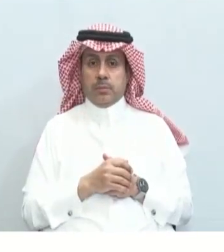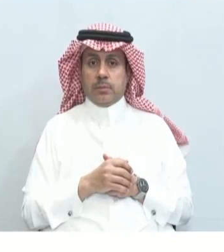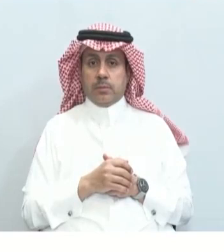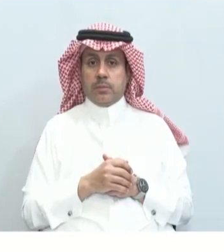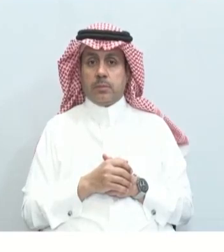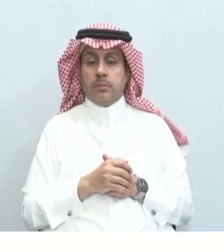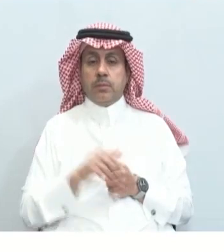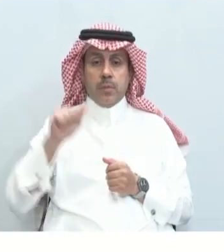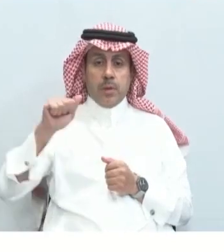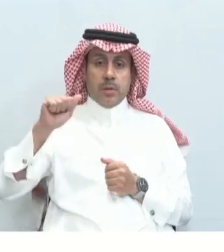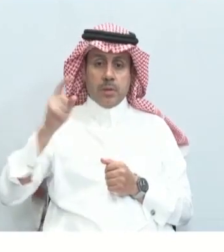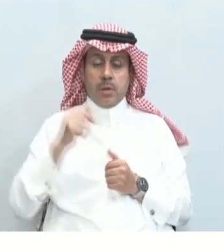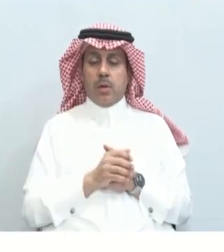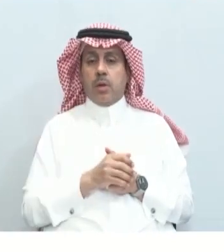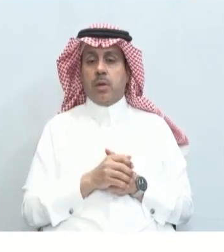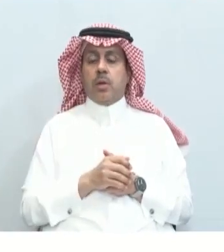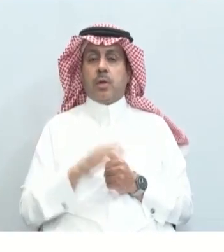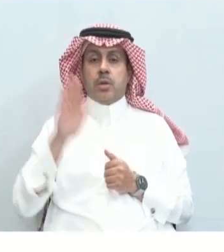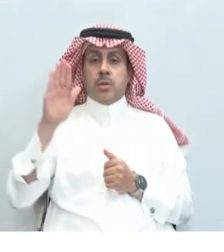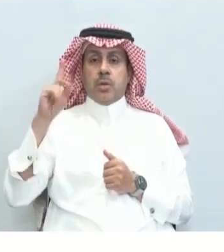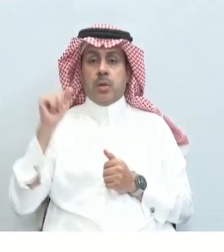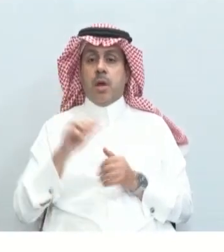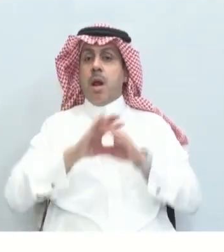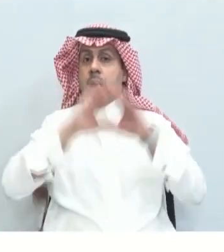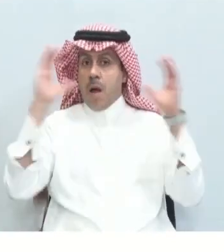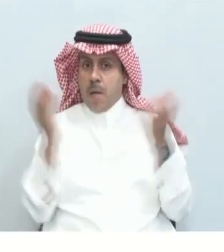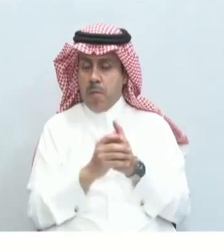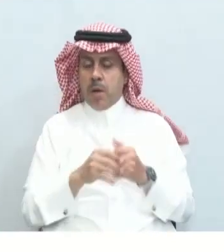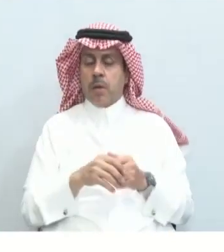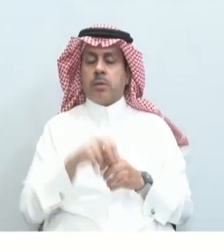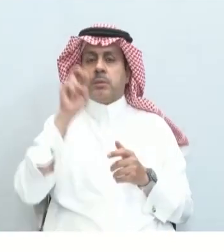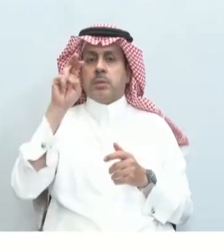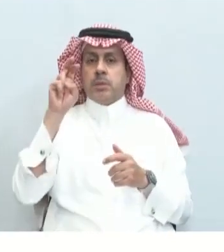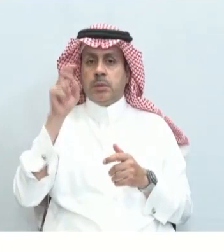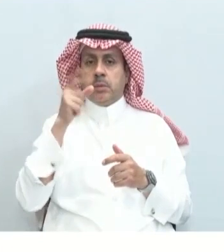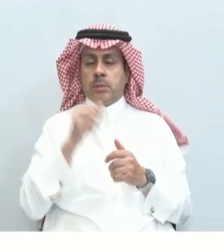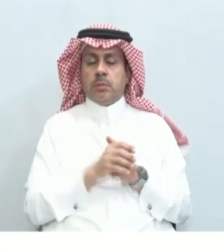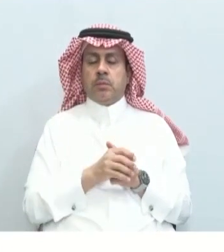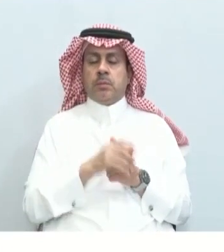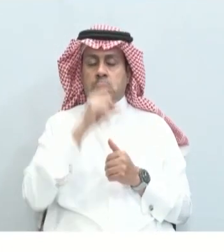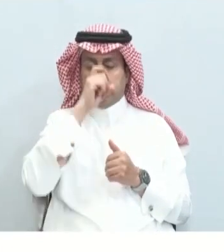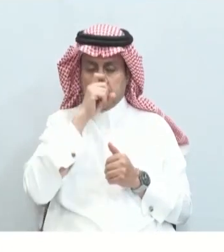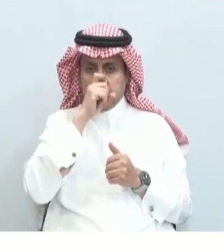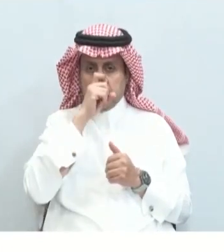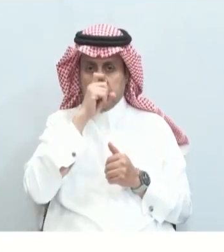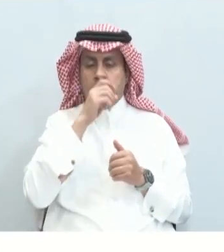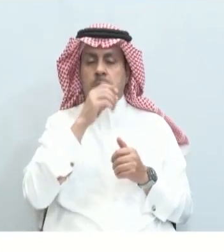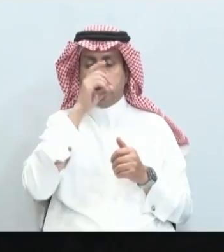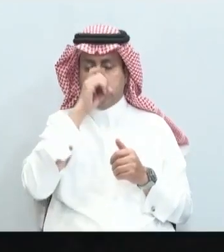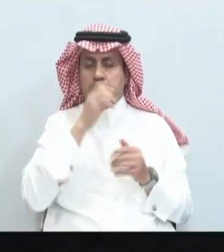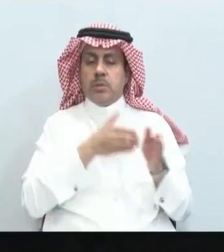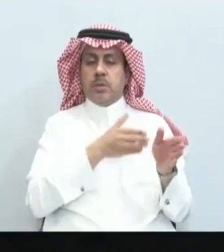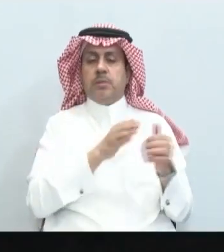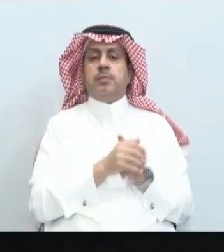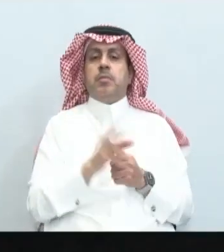فتصدر السلطه العامه القرارات الملزمه التي يجب عليهم اتباعها يجب عليهم اتباعهم من ذلك